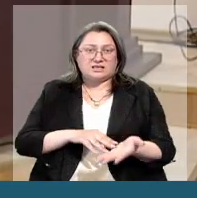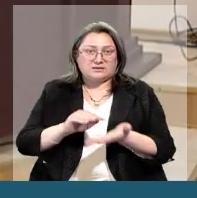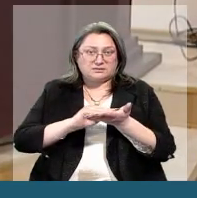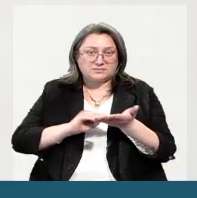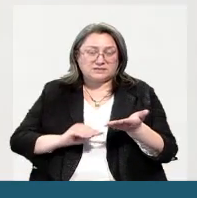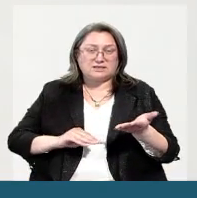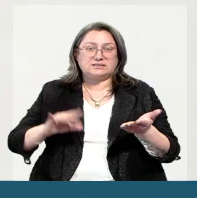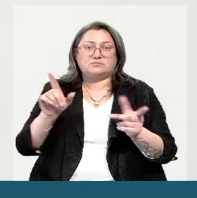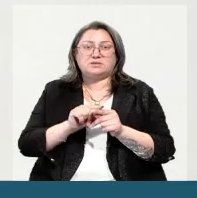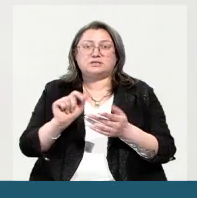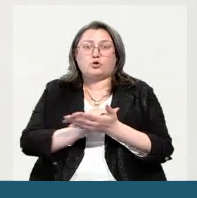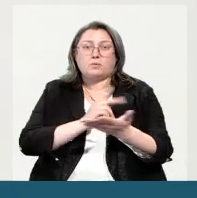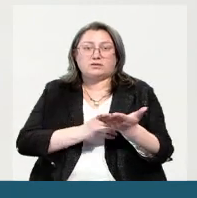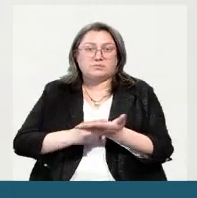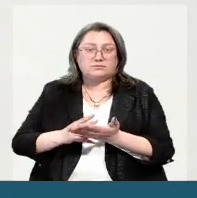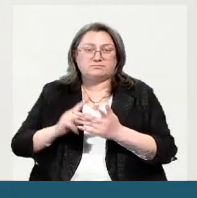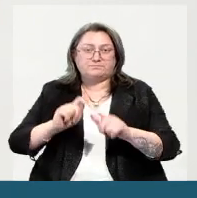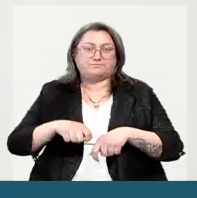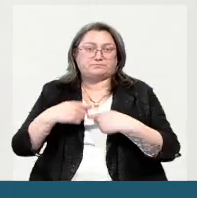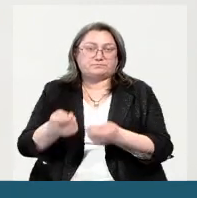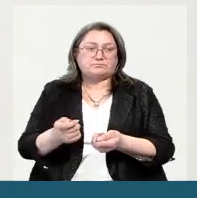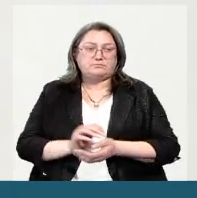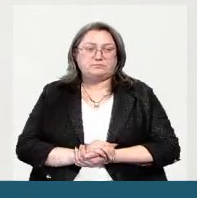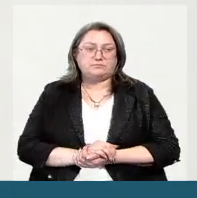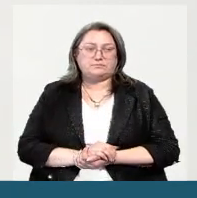құраттар мен бірге жауапты тұлғаларға тапсырулары тез.